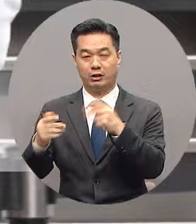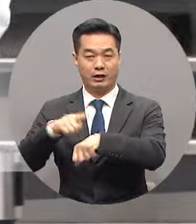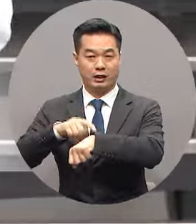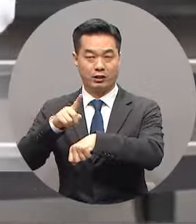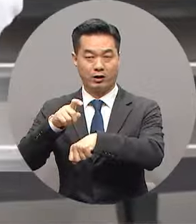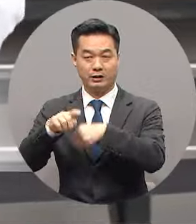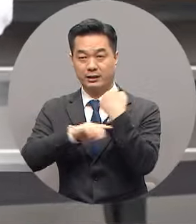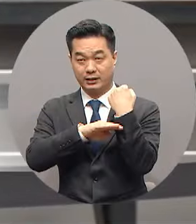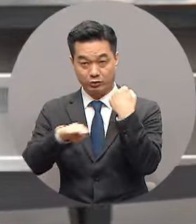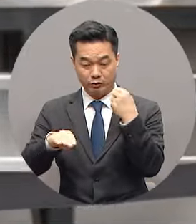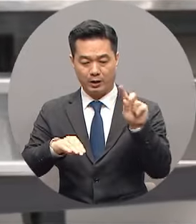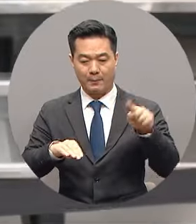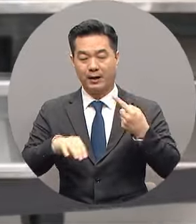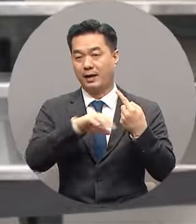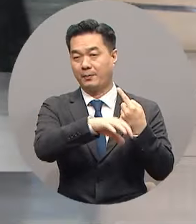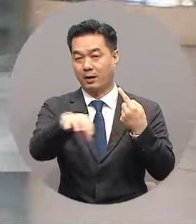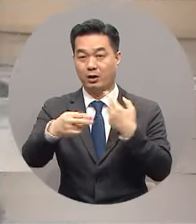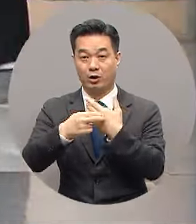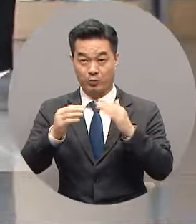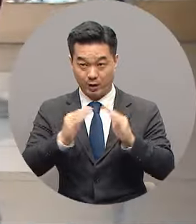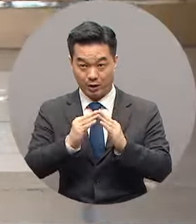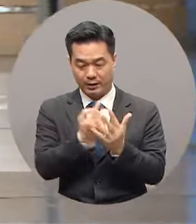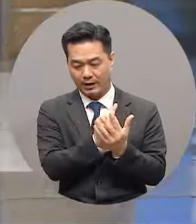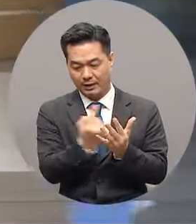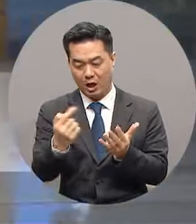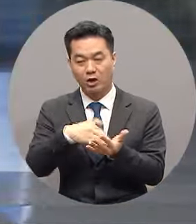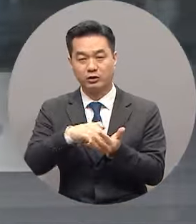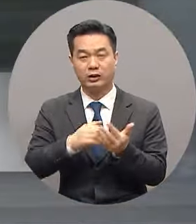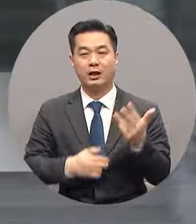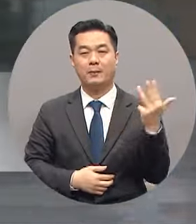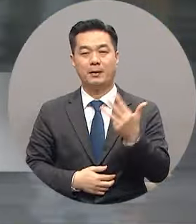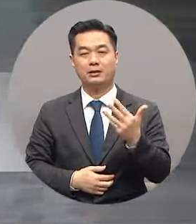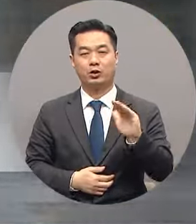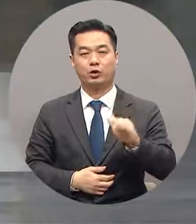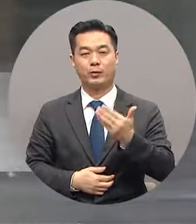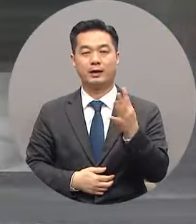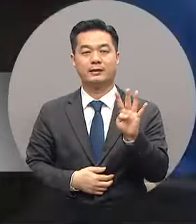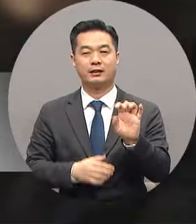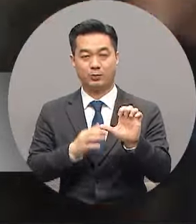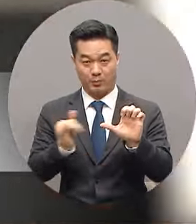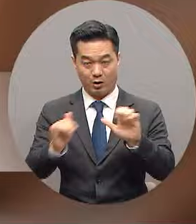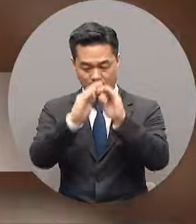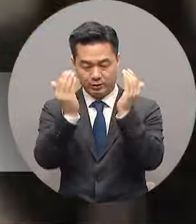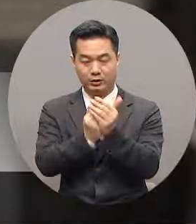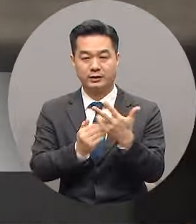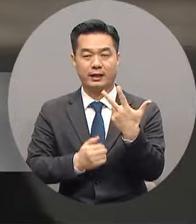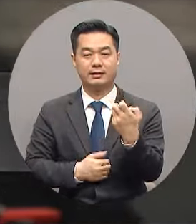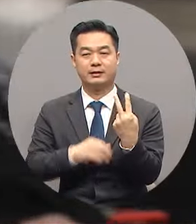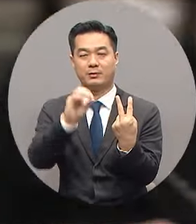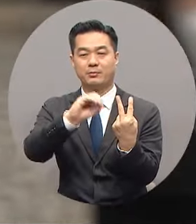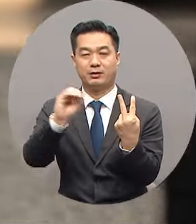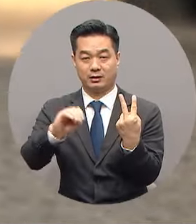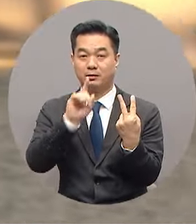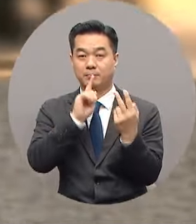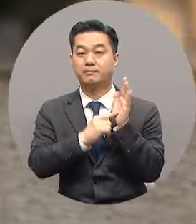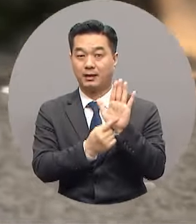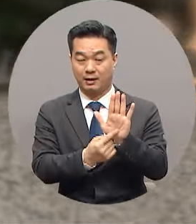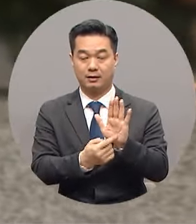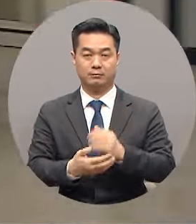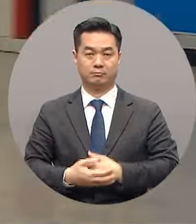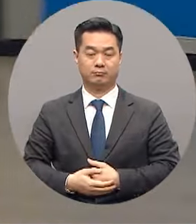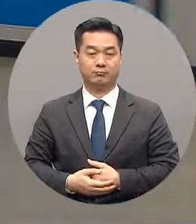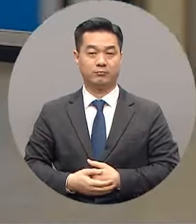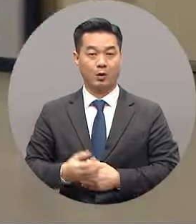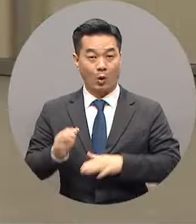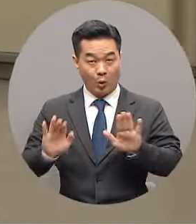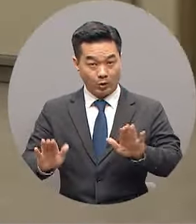100개 수련병원 점검 결과 이탈 전공의는 8,945명, 전체의 72%라고 밝혔습니다.